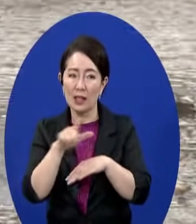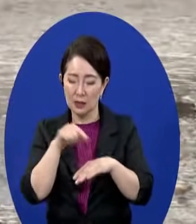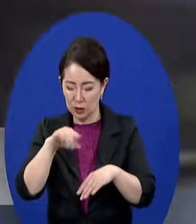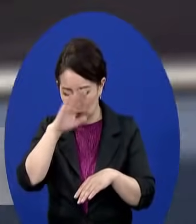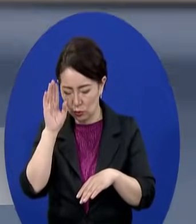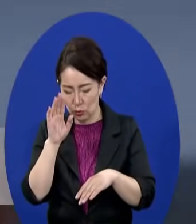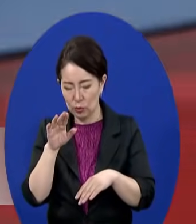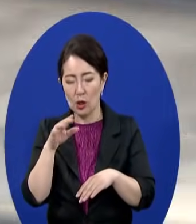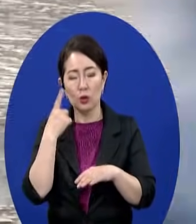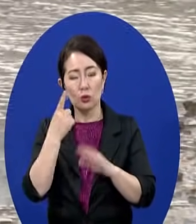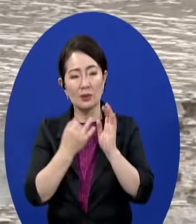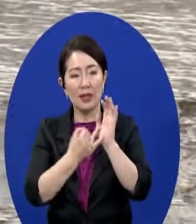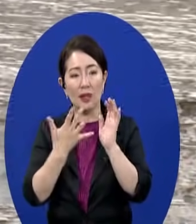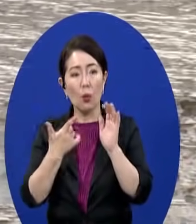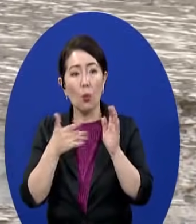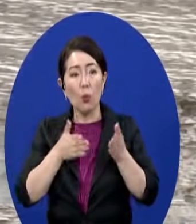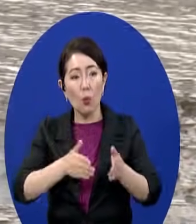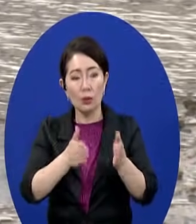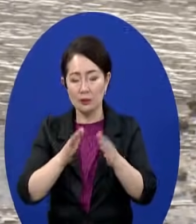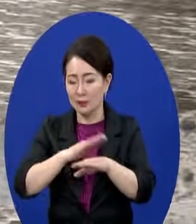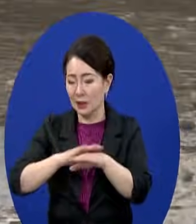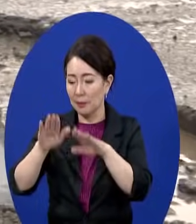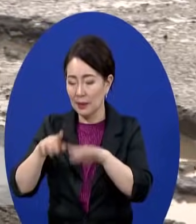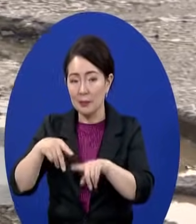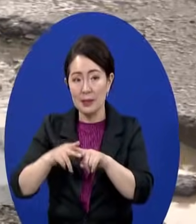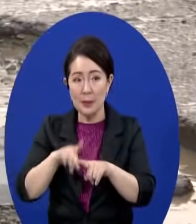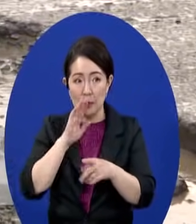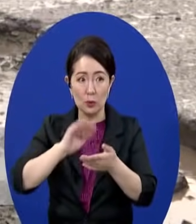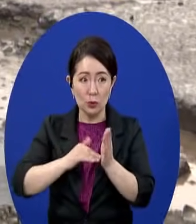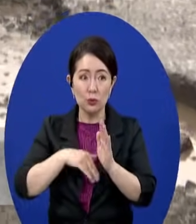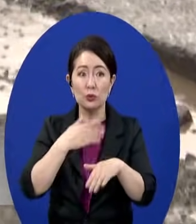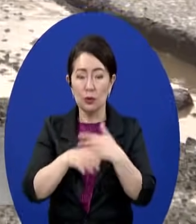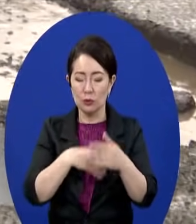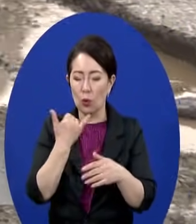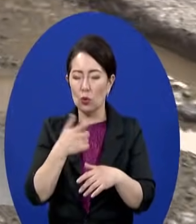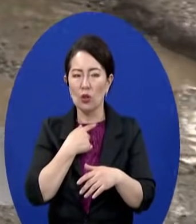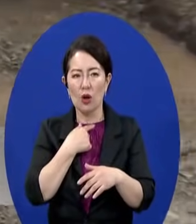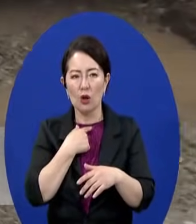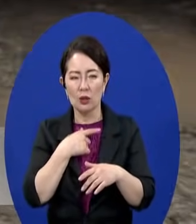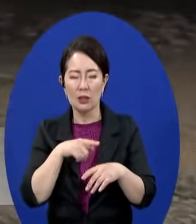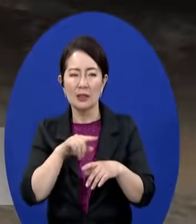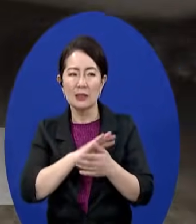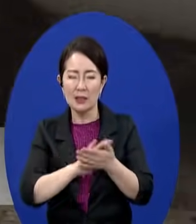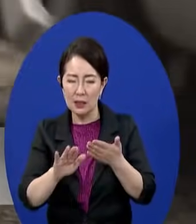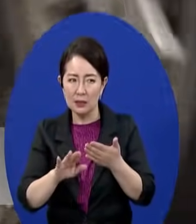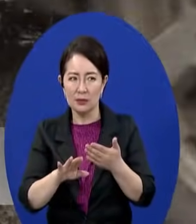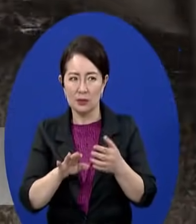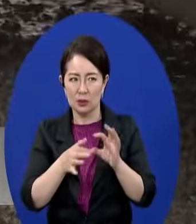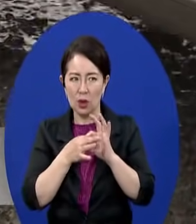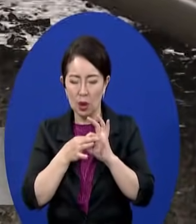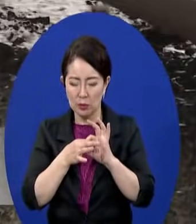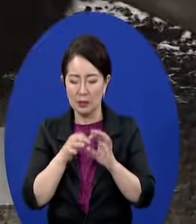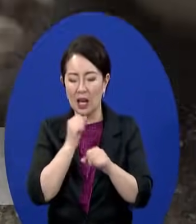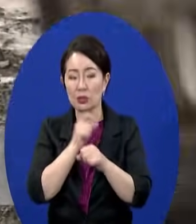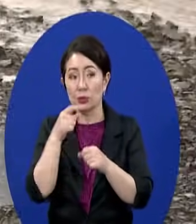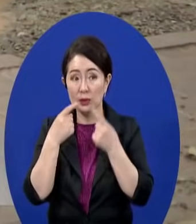нийт 175 гудамж зам талбайг засварлахаар төлөвлөсөн. За ингэхдээ ус зайлуулах шугамын засвар шинжилгээтэй уялдна гэж алтны хүн